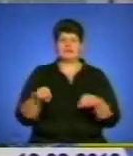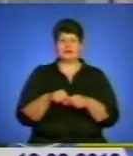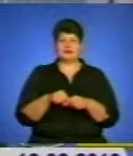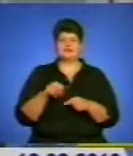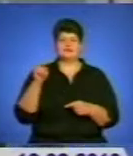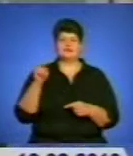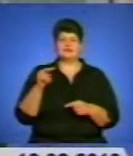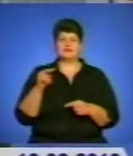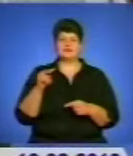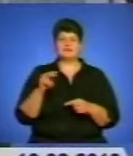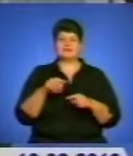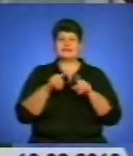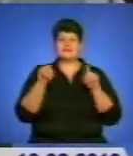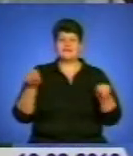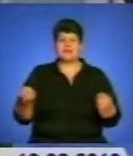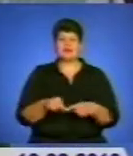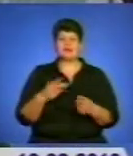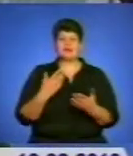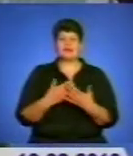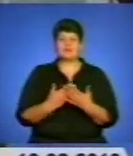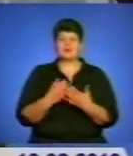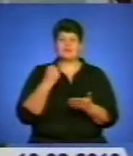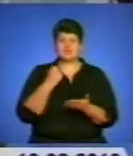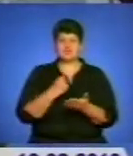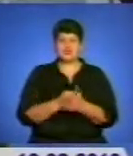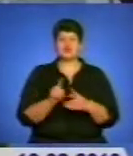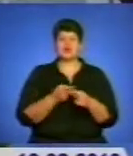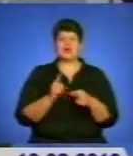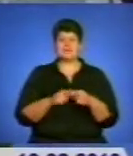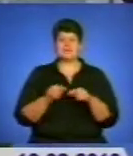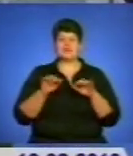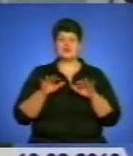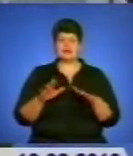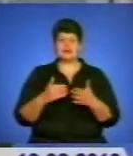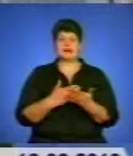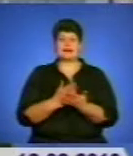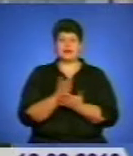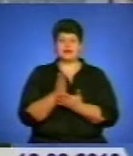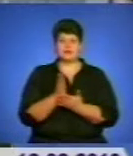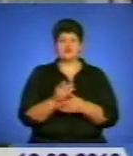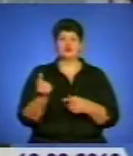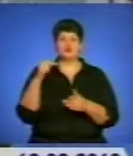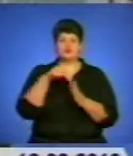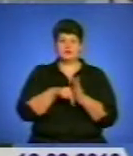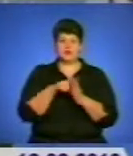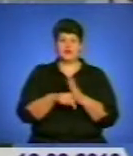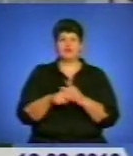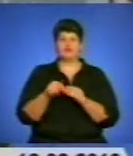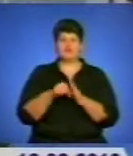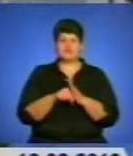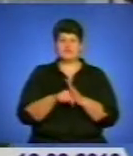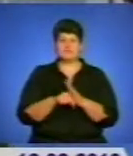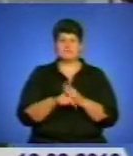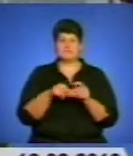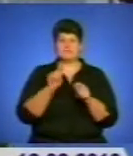9001. Сертификата, который подтверждает, что эти процедуры управления качеством, в том числе внутренний мониторинг, в